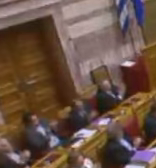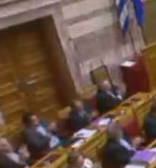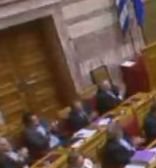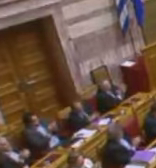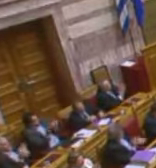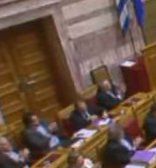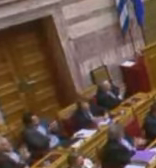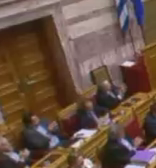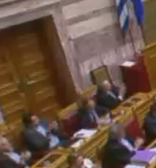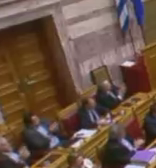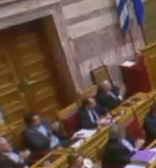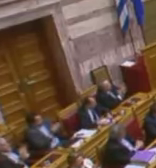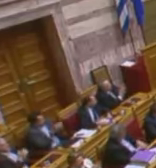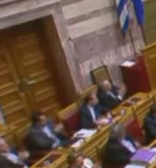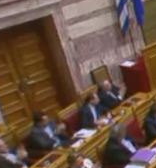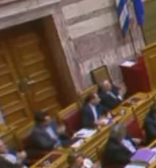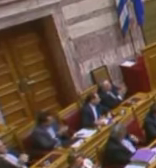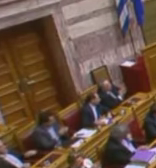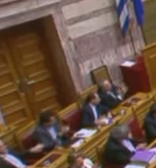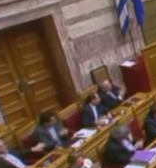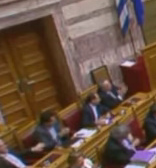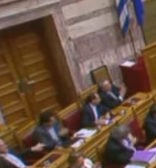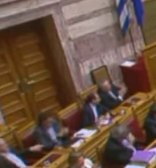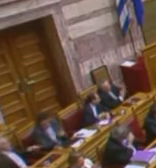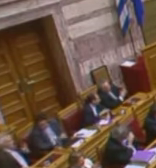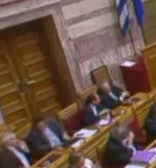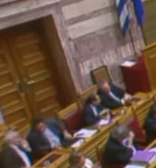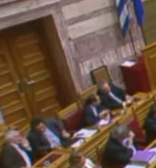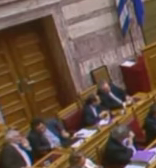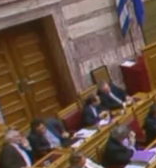Κυρίες και κύριοι.